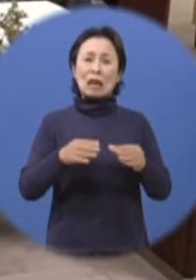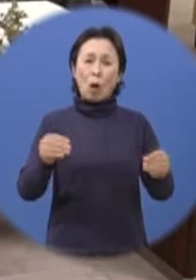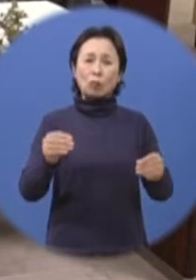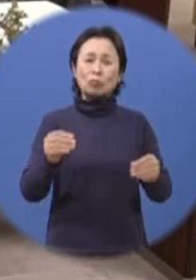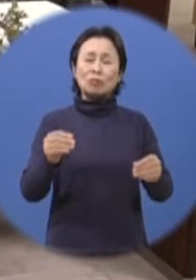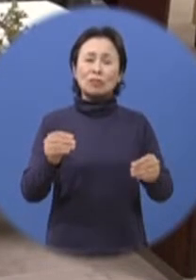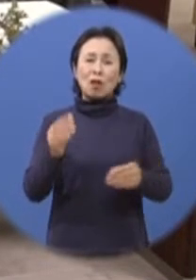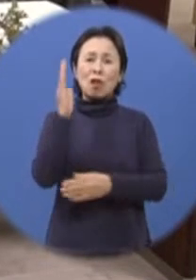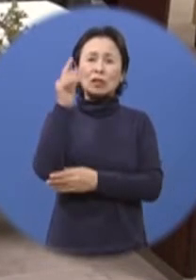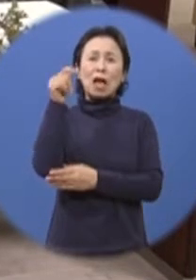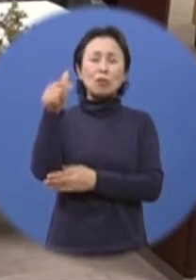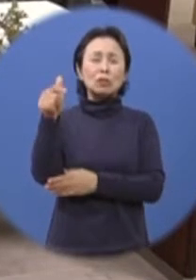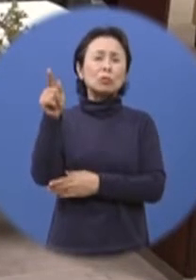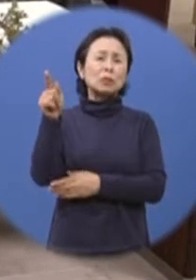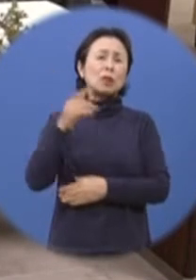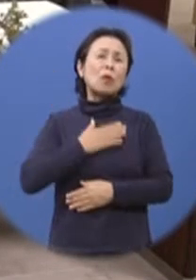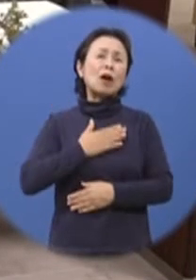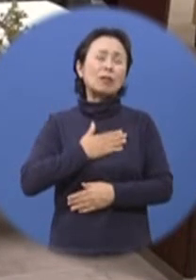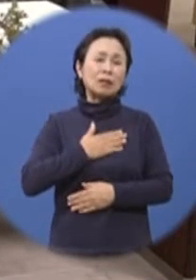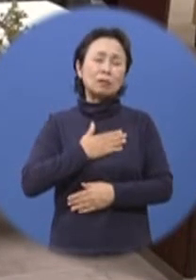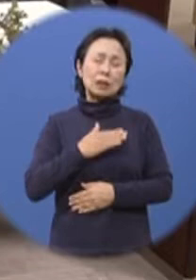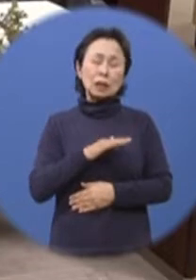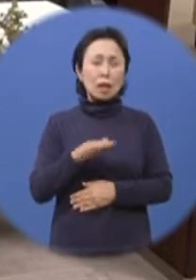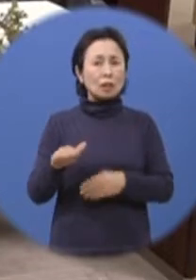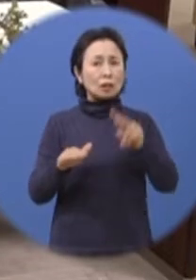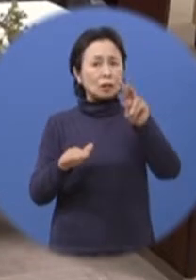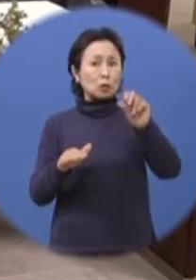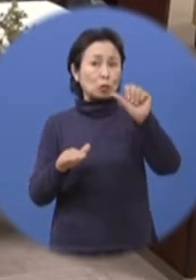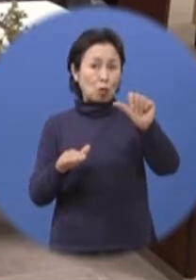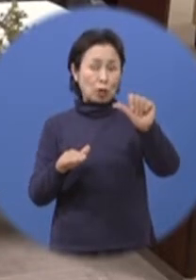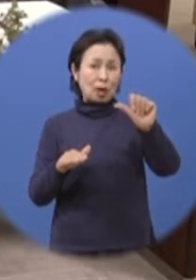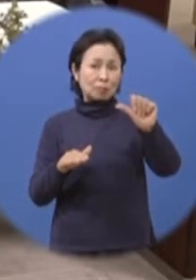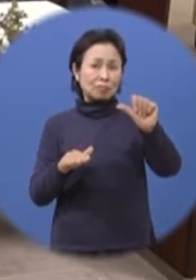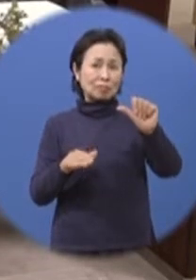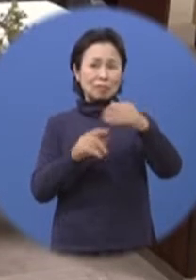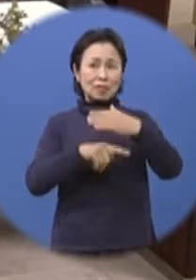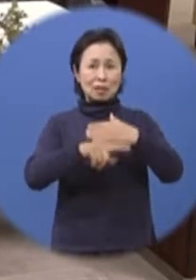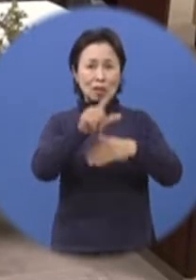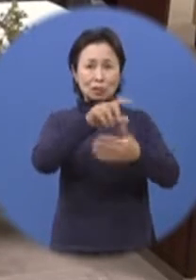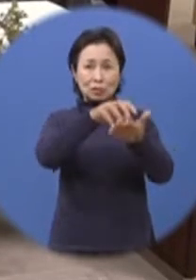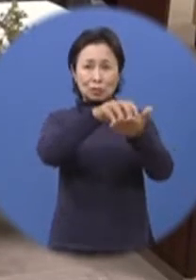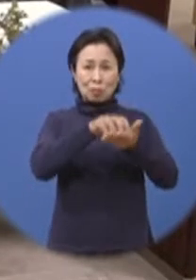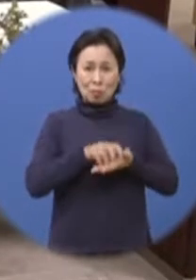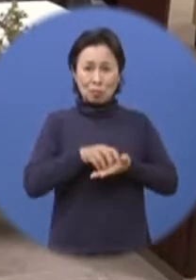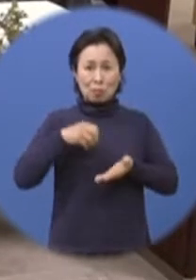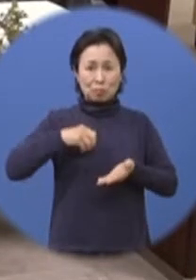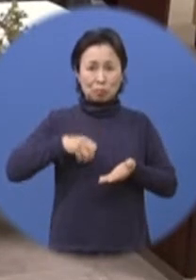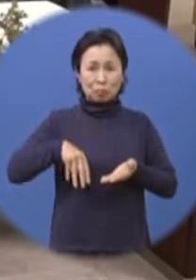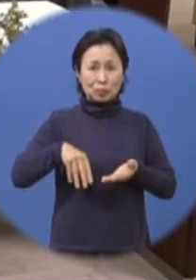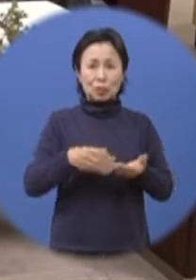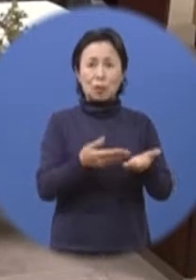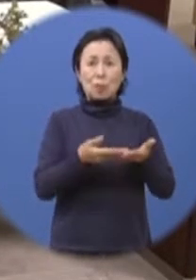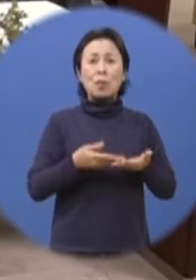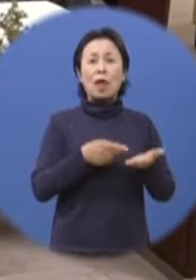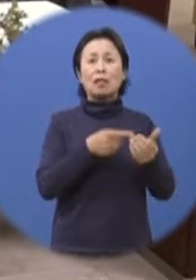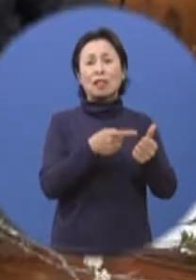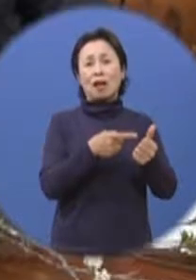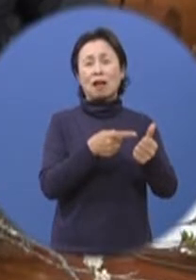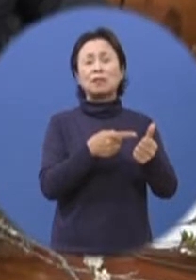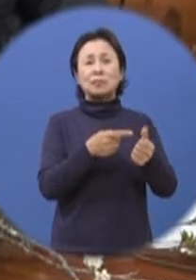て平成25年ですかねあの旭日小綬章もないになりましたけど麻雀とあの